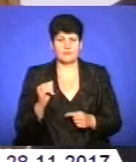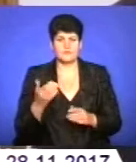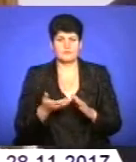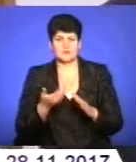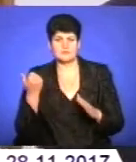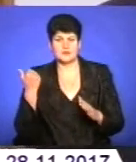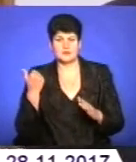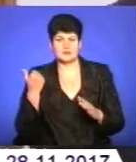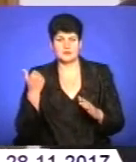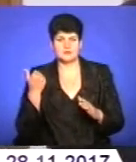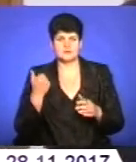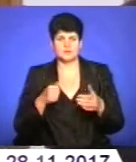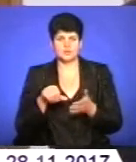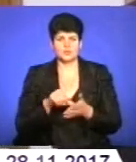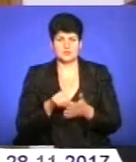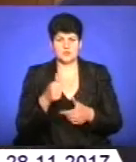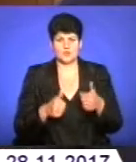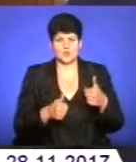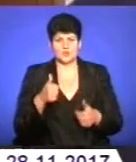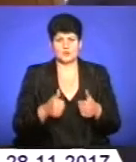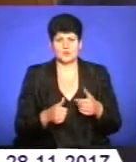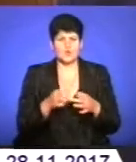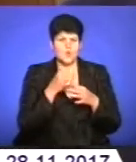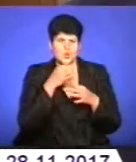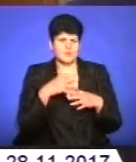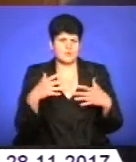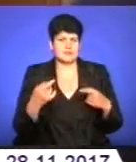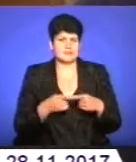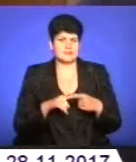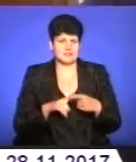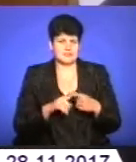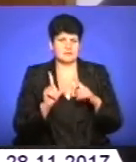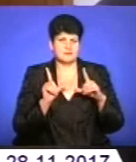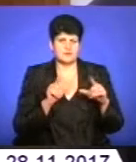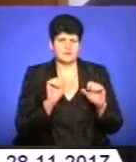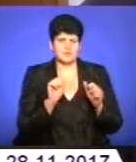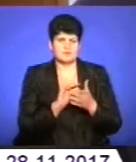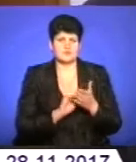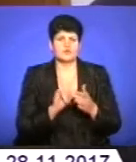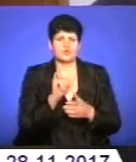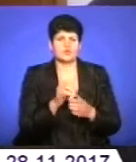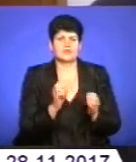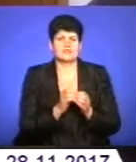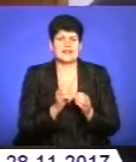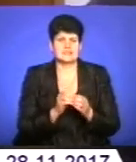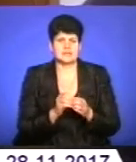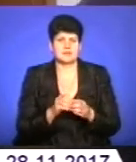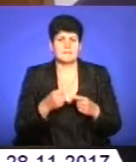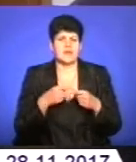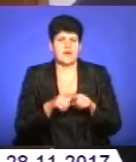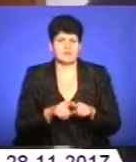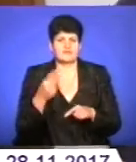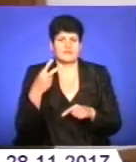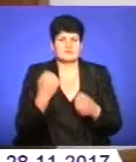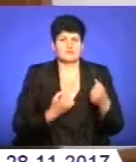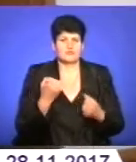з, як кажуть, з перегонів і участі в конкурсі. Любий з цих перевізників може написати, що в нього 10 механіків, 20 водіїв на ринку,